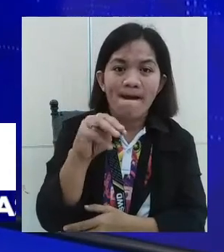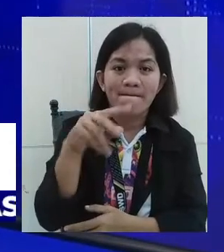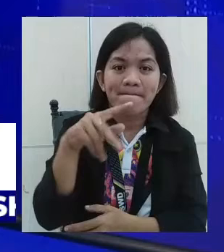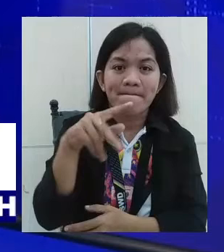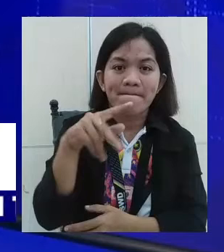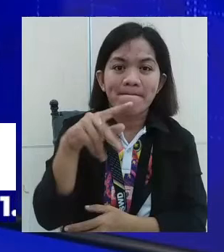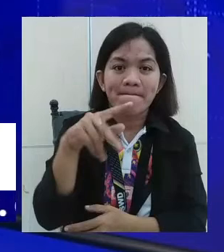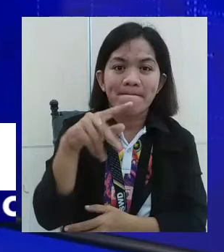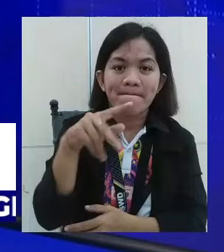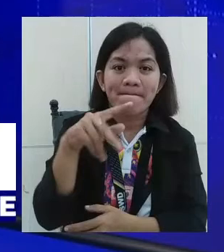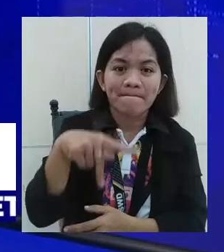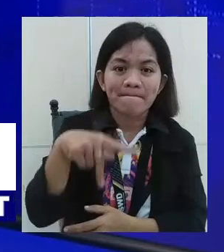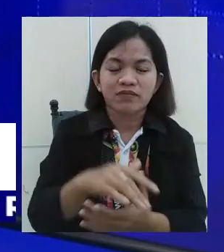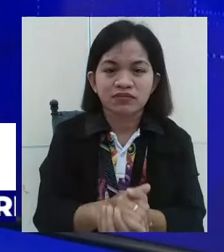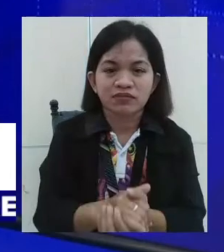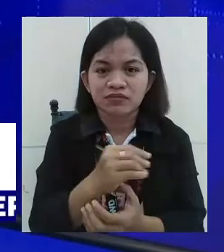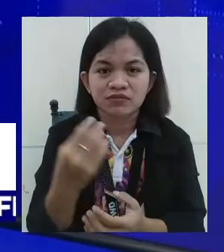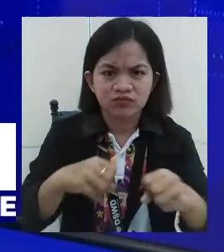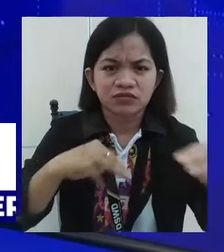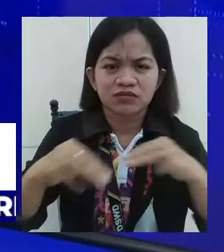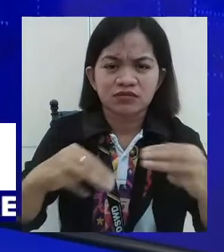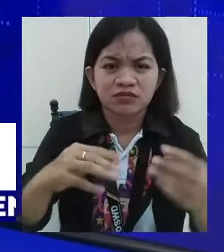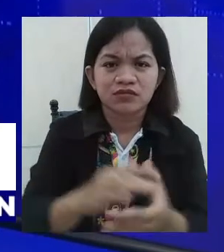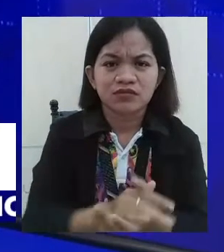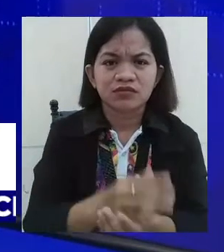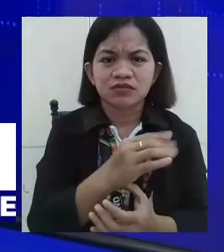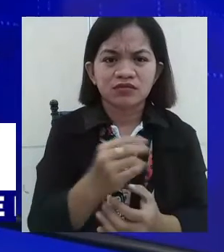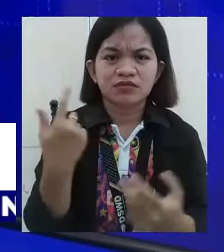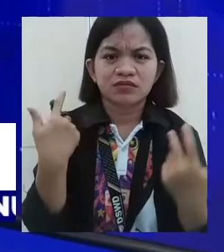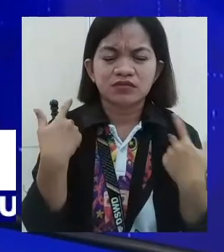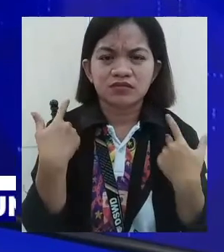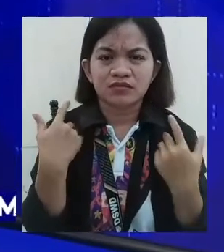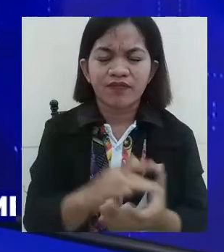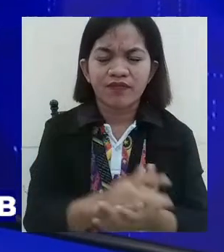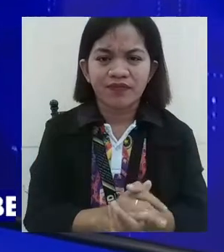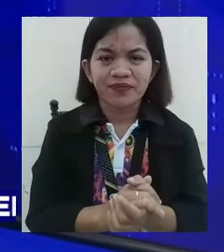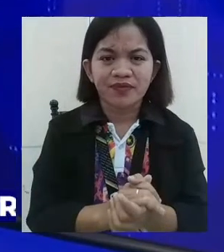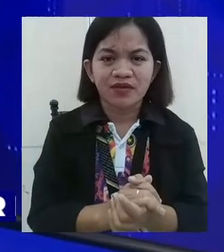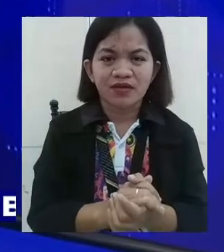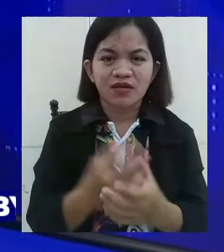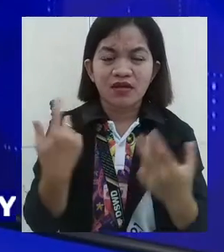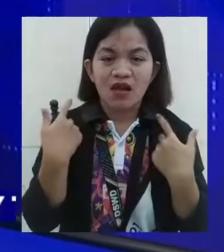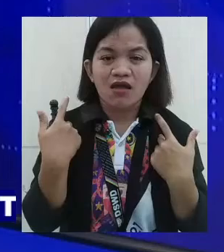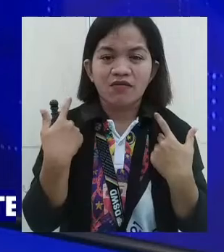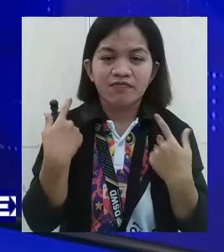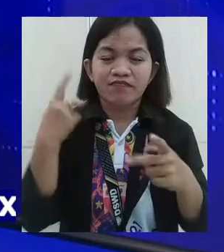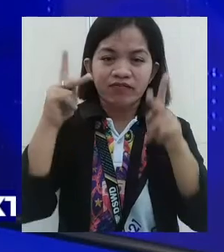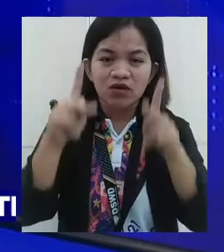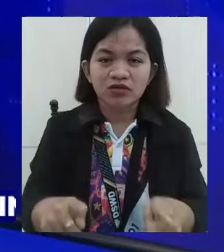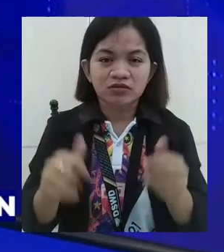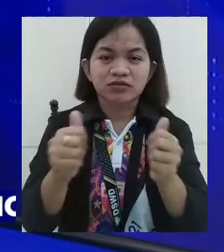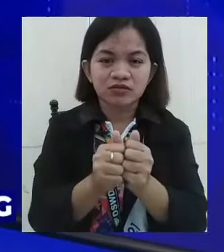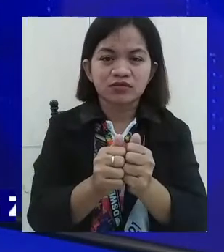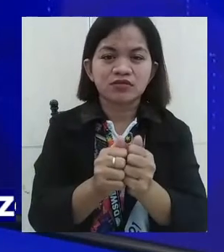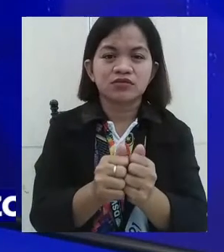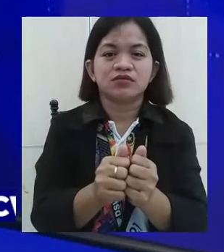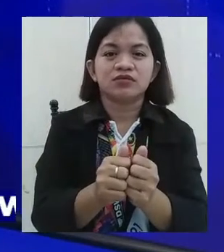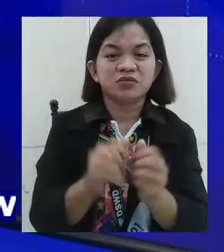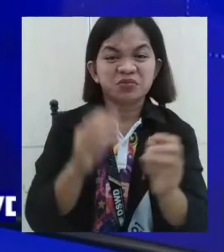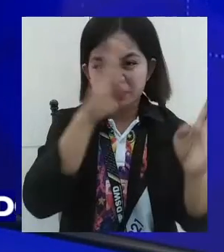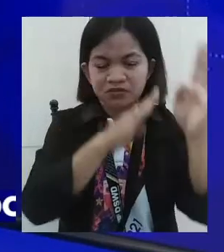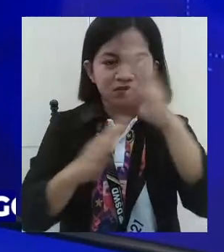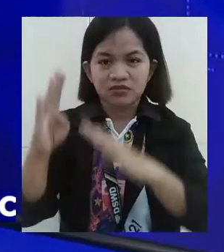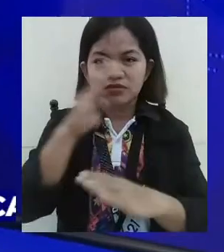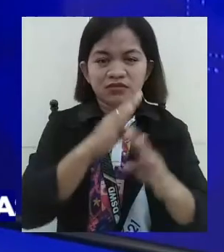on wheelchair. So, more or less, yung taong may ambulatory problem ang nakikater ng Batas Pambansang bilang